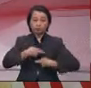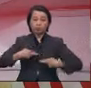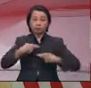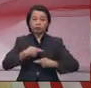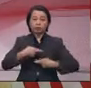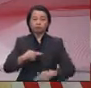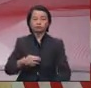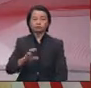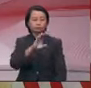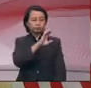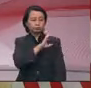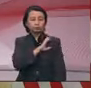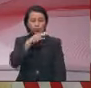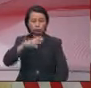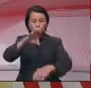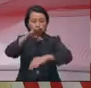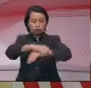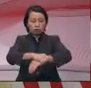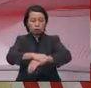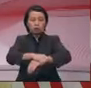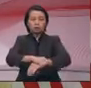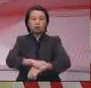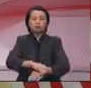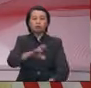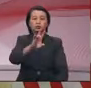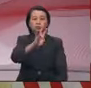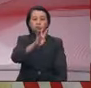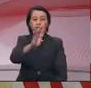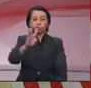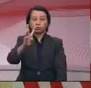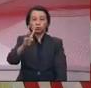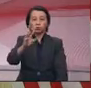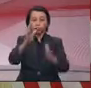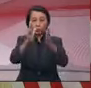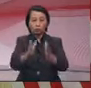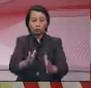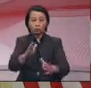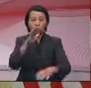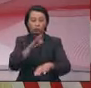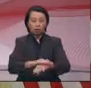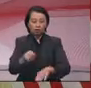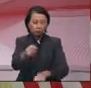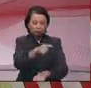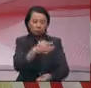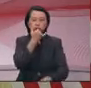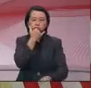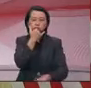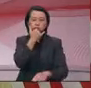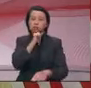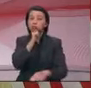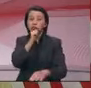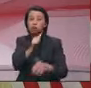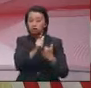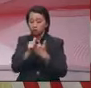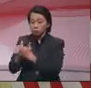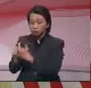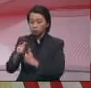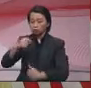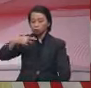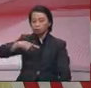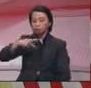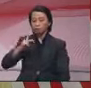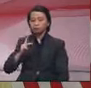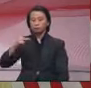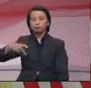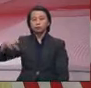PDRM telah menahan 76 individu di atas kesalahan engkar arahan PKPP dan